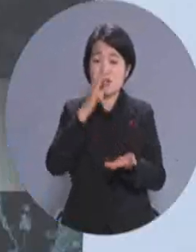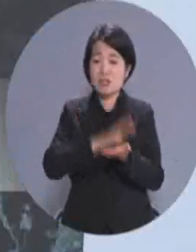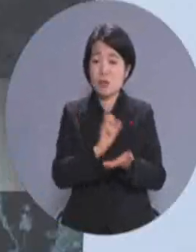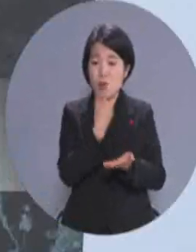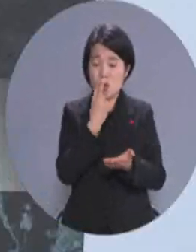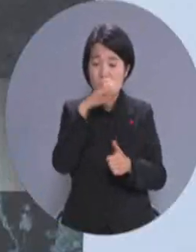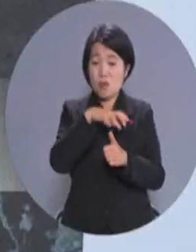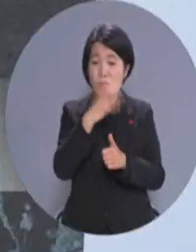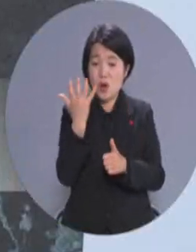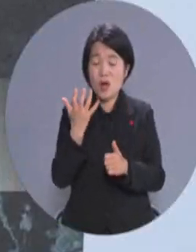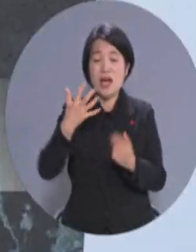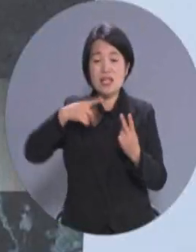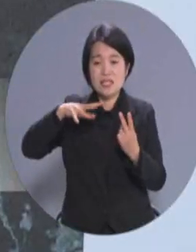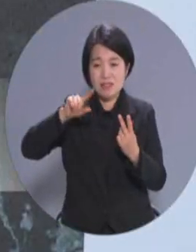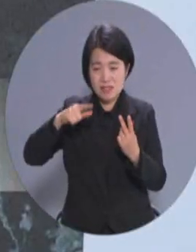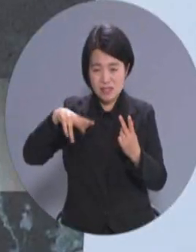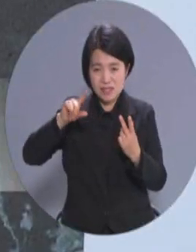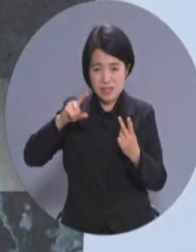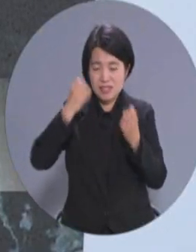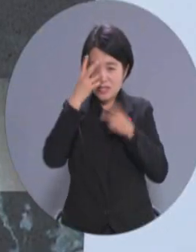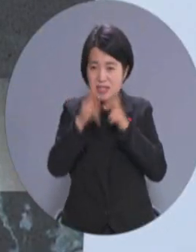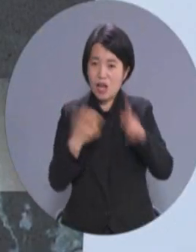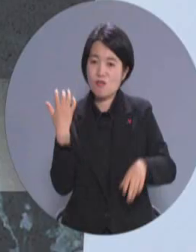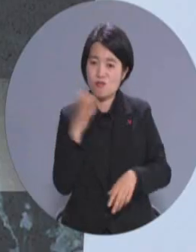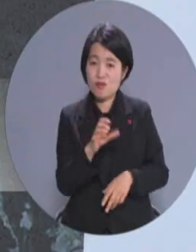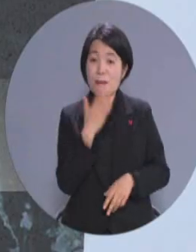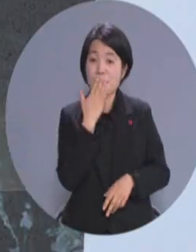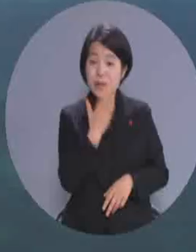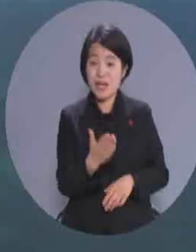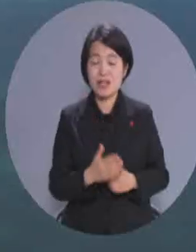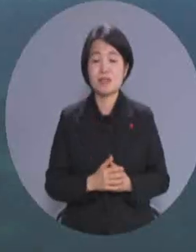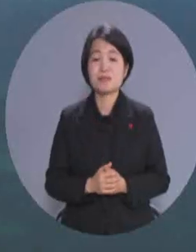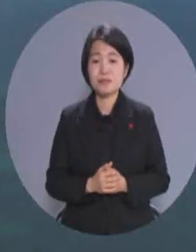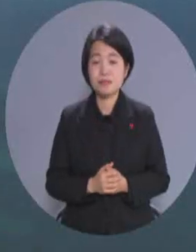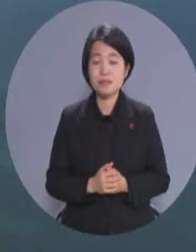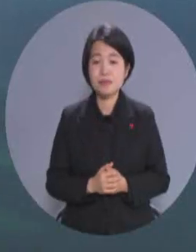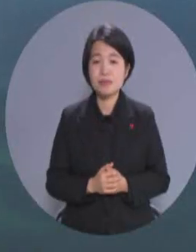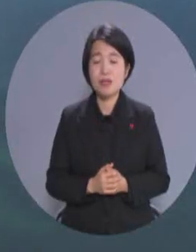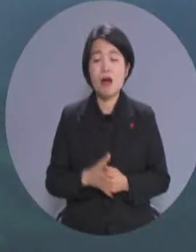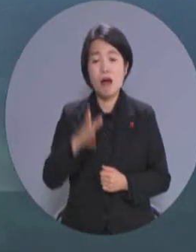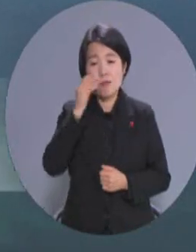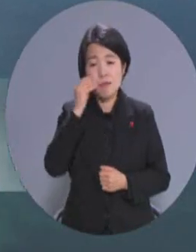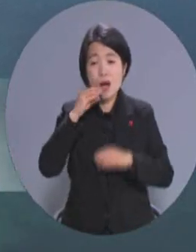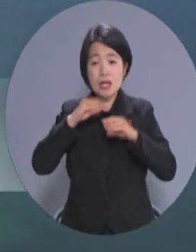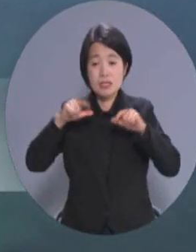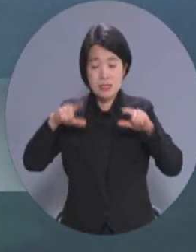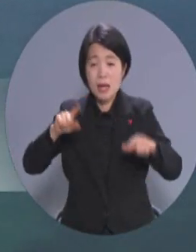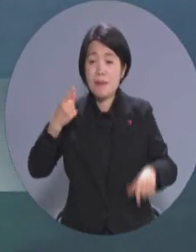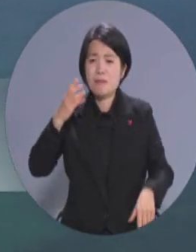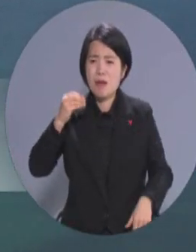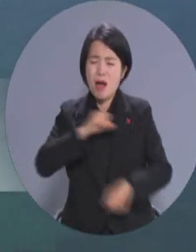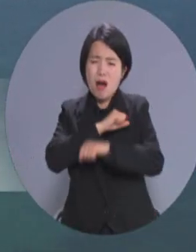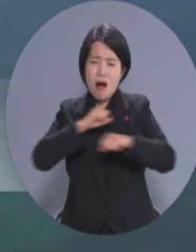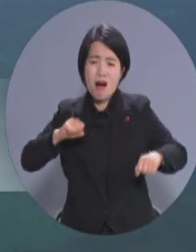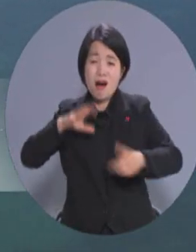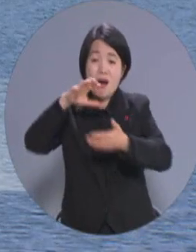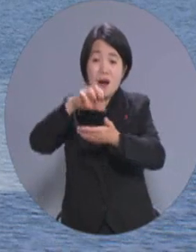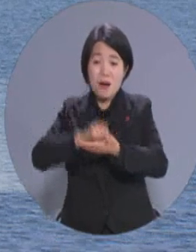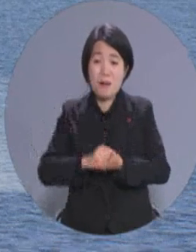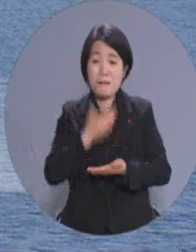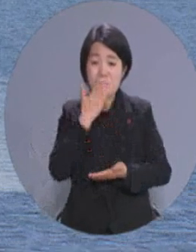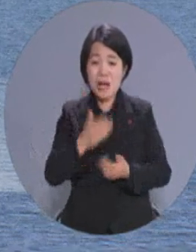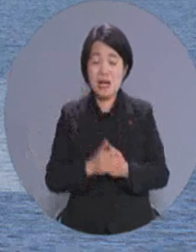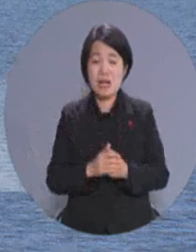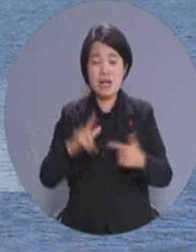풀리면서 2차 전지 등 신산업 투자에 물꼬가 트였습니다. 여유 산업용지 100만 평을 확보한 광양시는